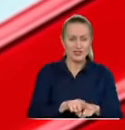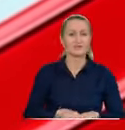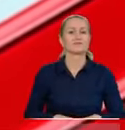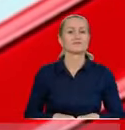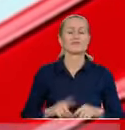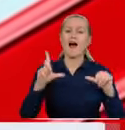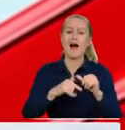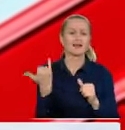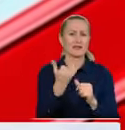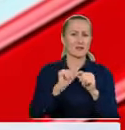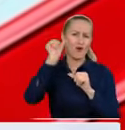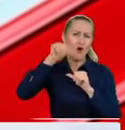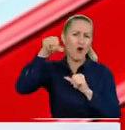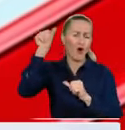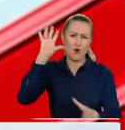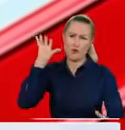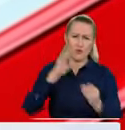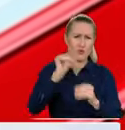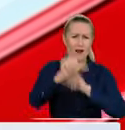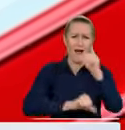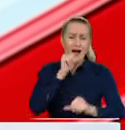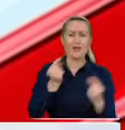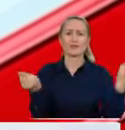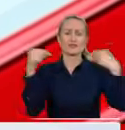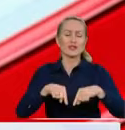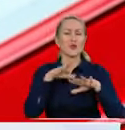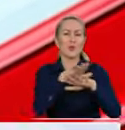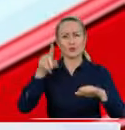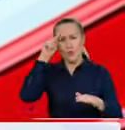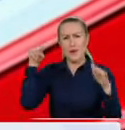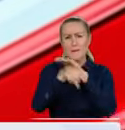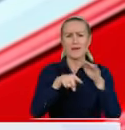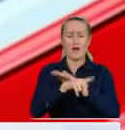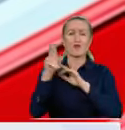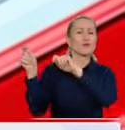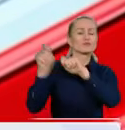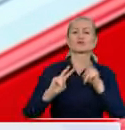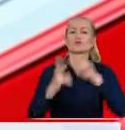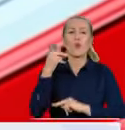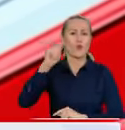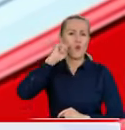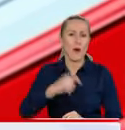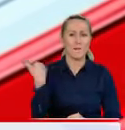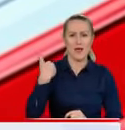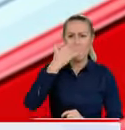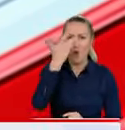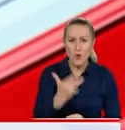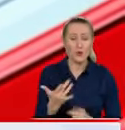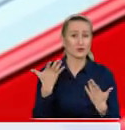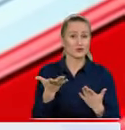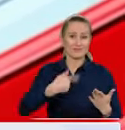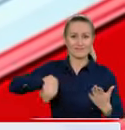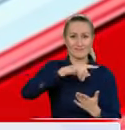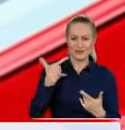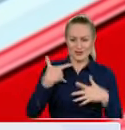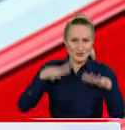co roku, już od lat, przyjeżdża do nas bardzo wielu migrantów, przybyszów z Ukrainy, z Białorusi. Są między nami, żyją